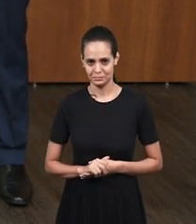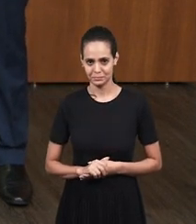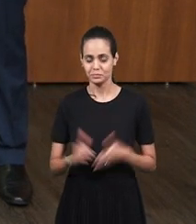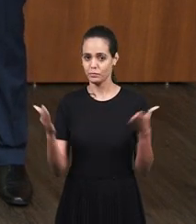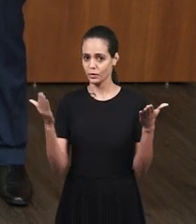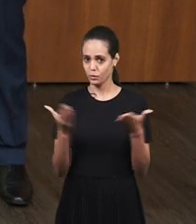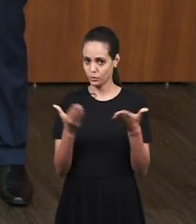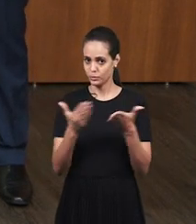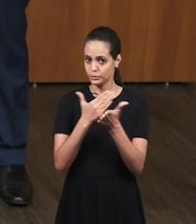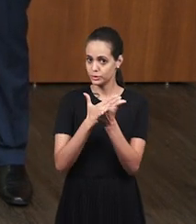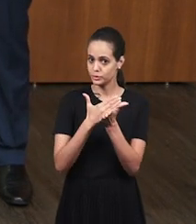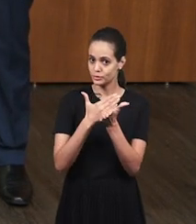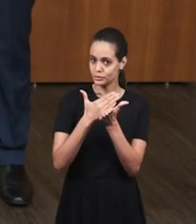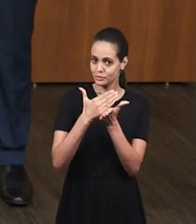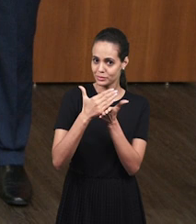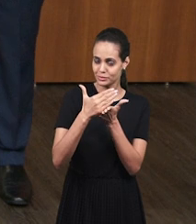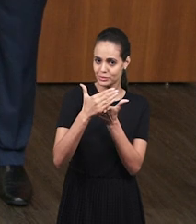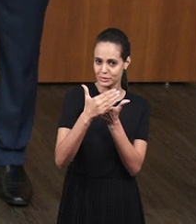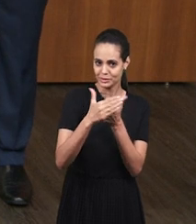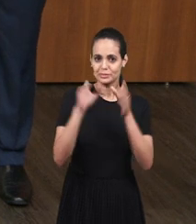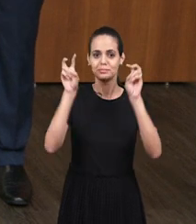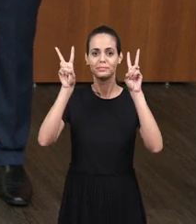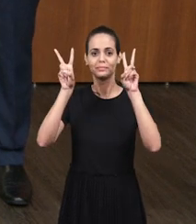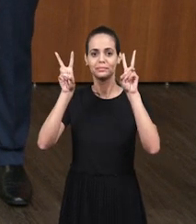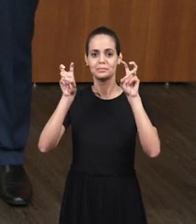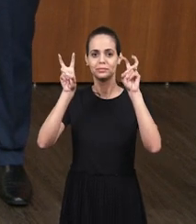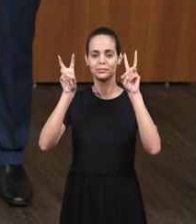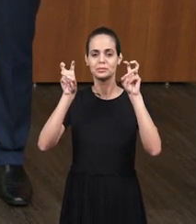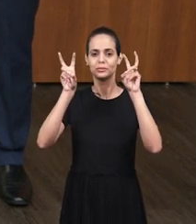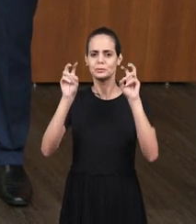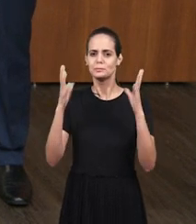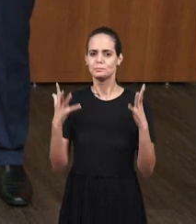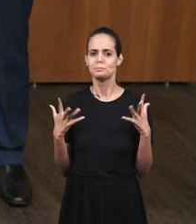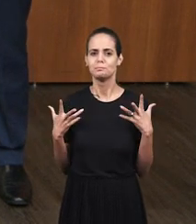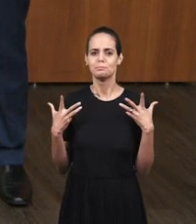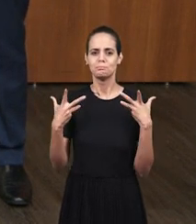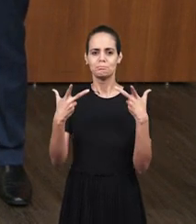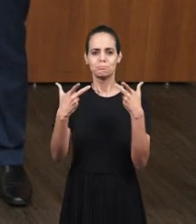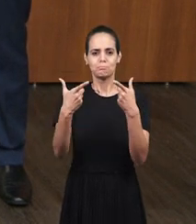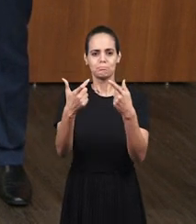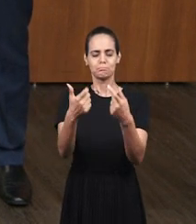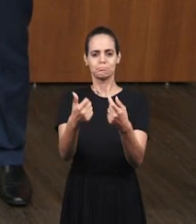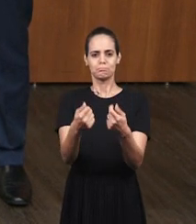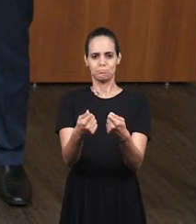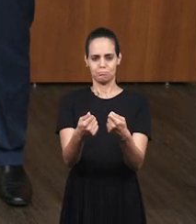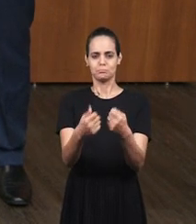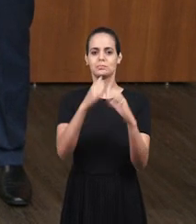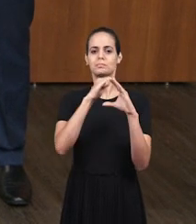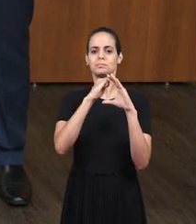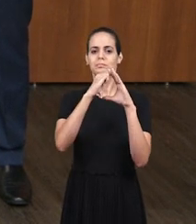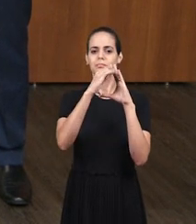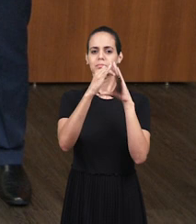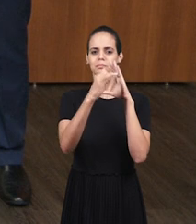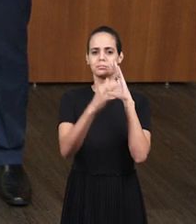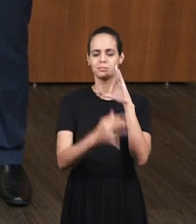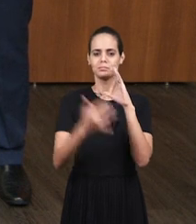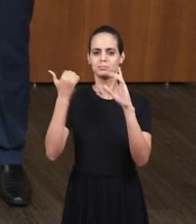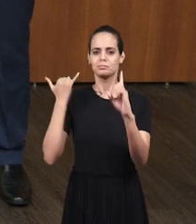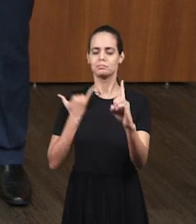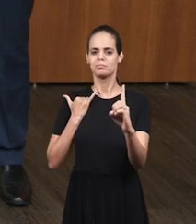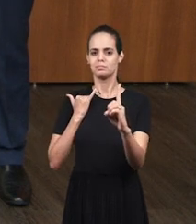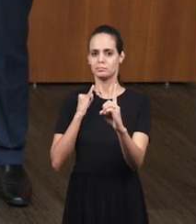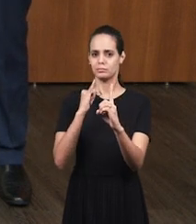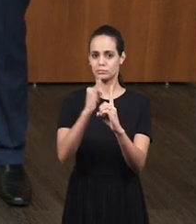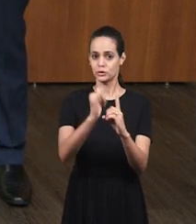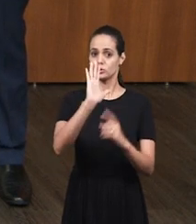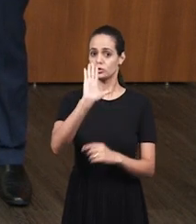pouvez appeler et quelqu'un va vous répondre. Nous avons vu aujourd'hui l'introduction de